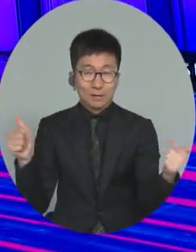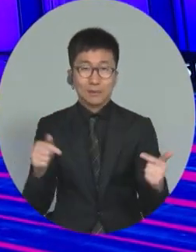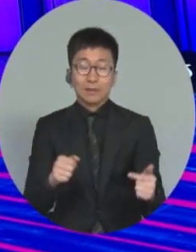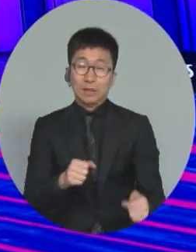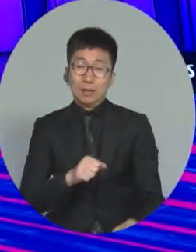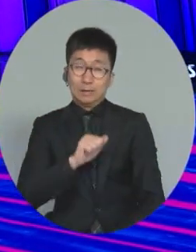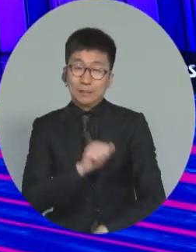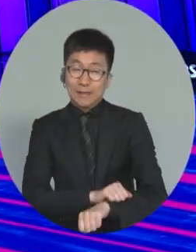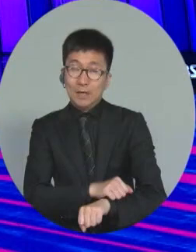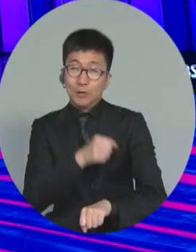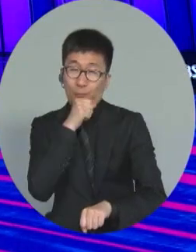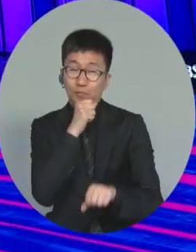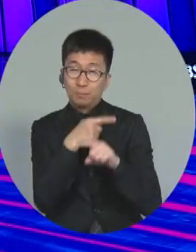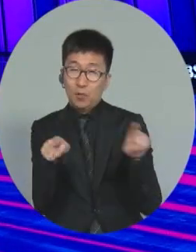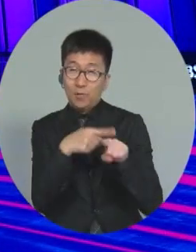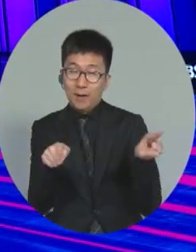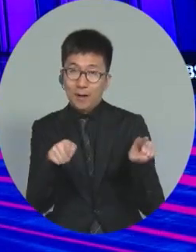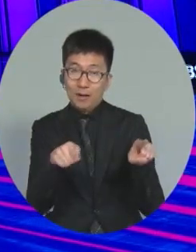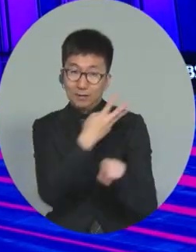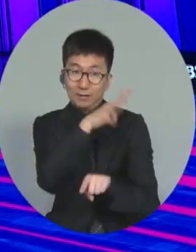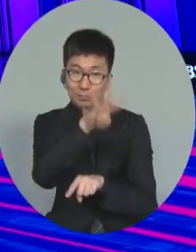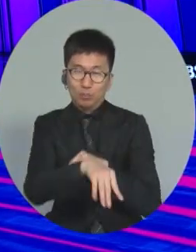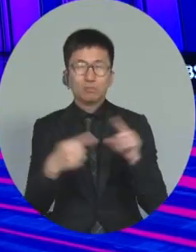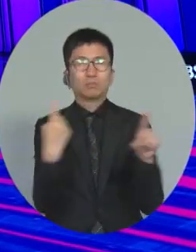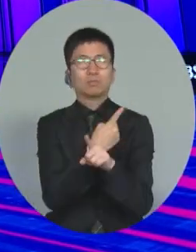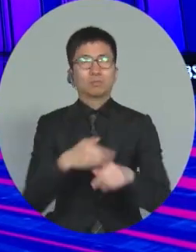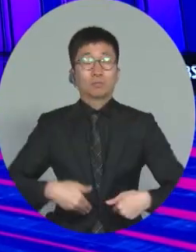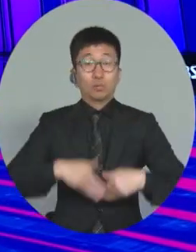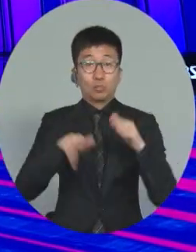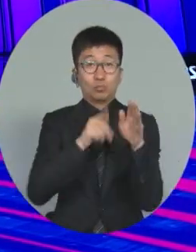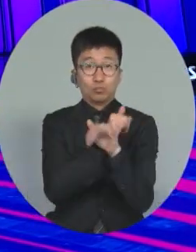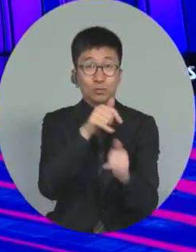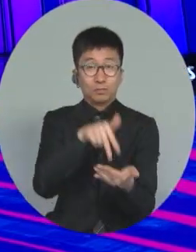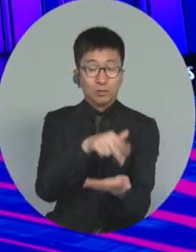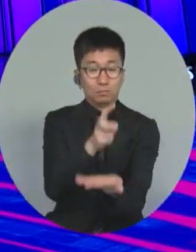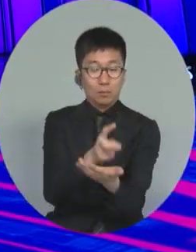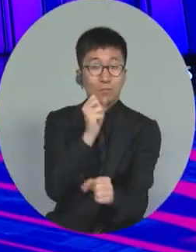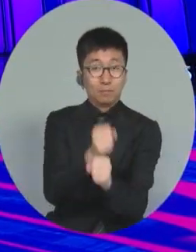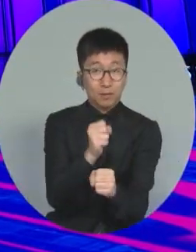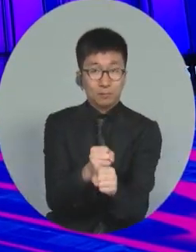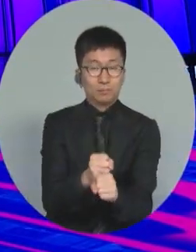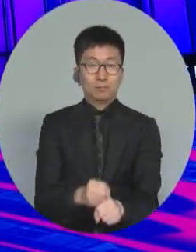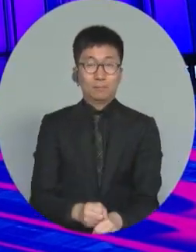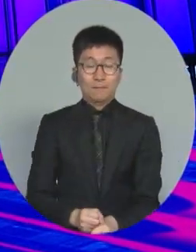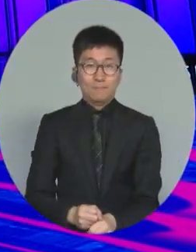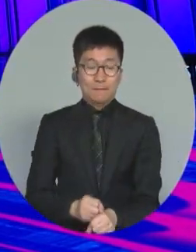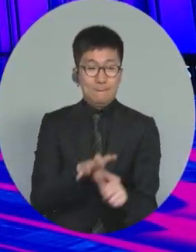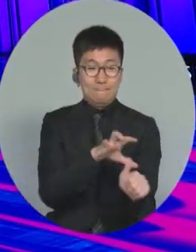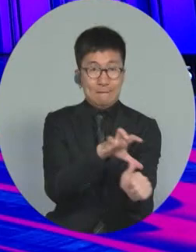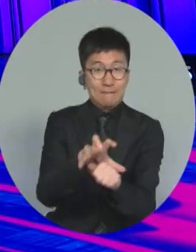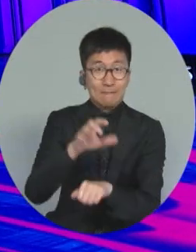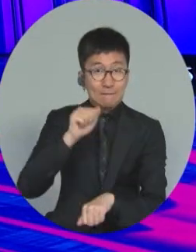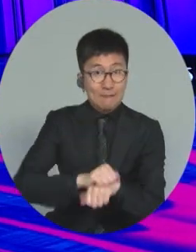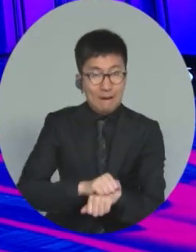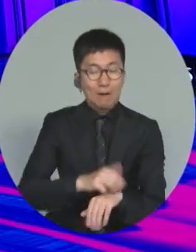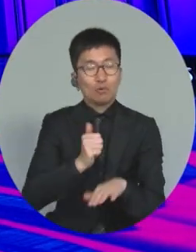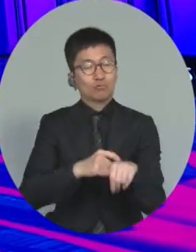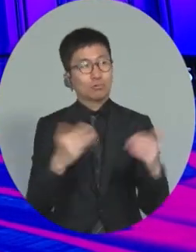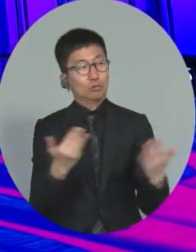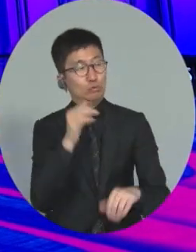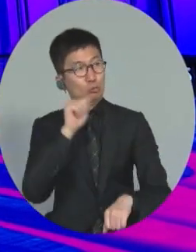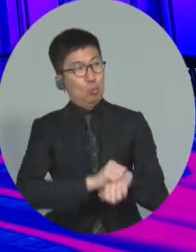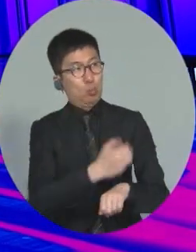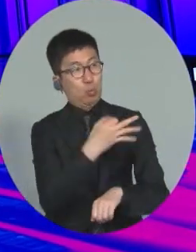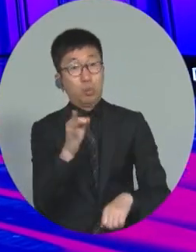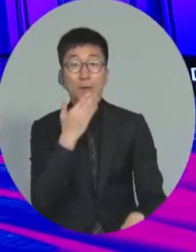기준이 개선되어야 합니다 공무원들은 법을 만들고 제재를 잘해야 일 잘하는 것으로 평가를